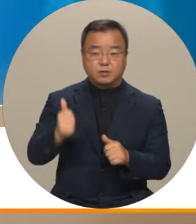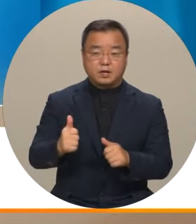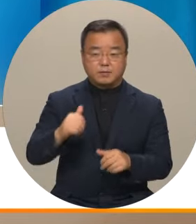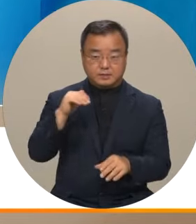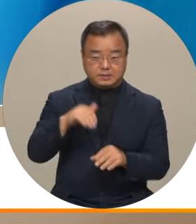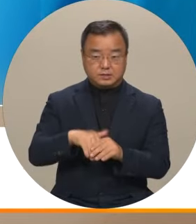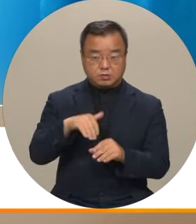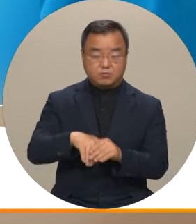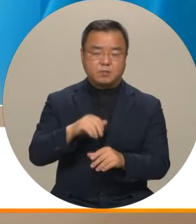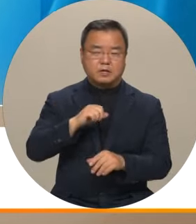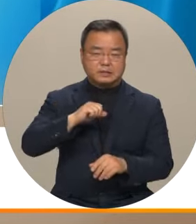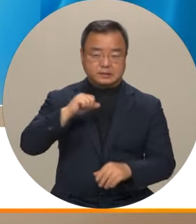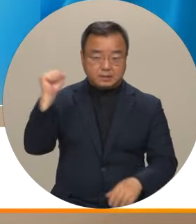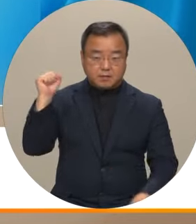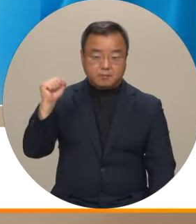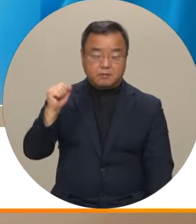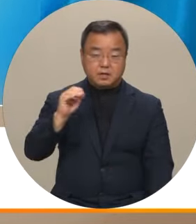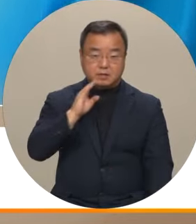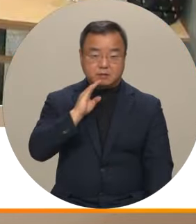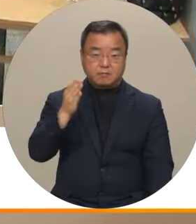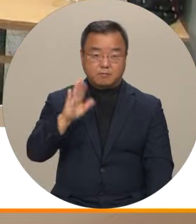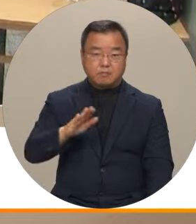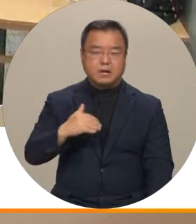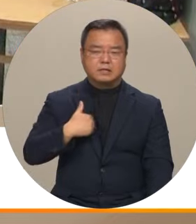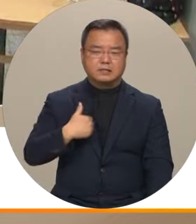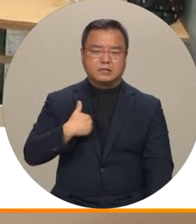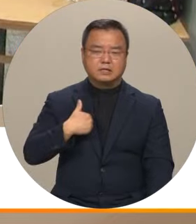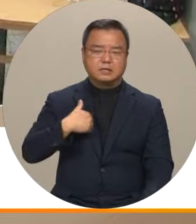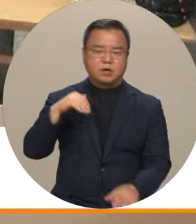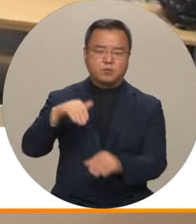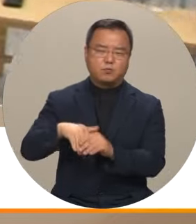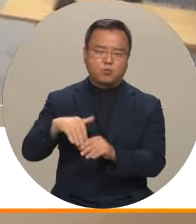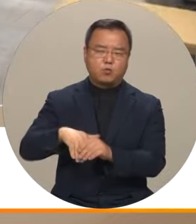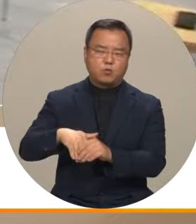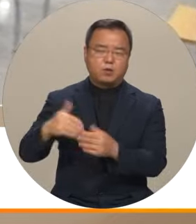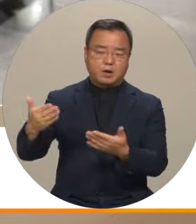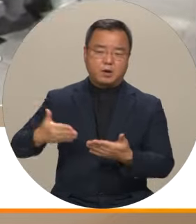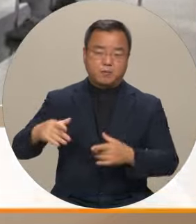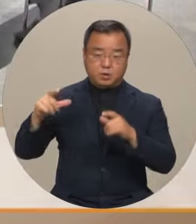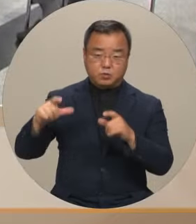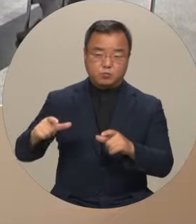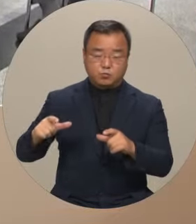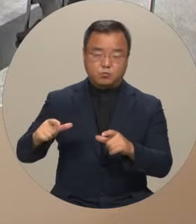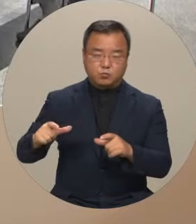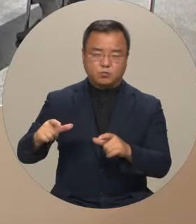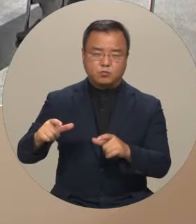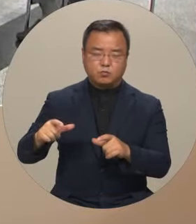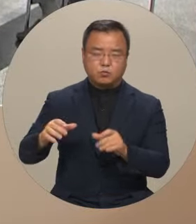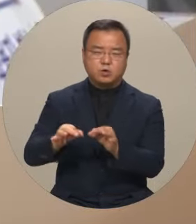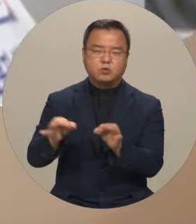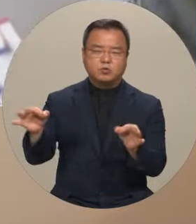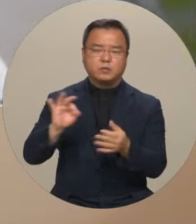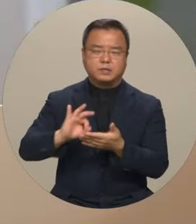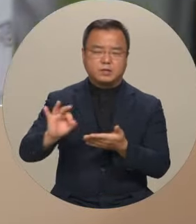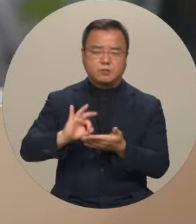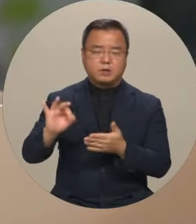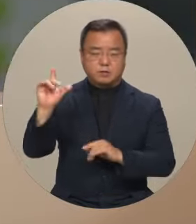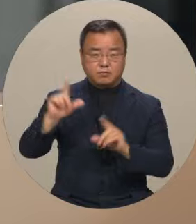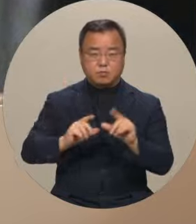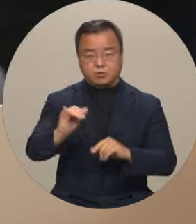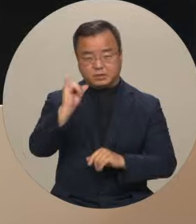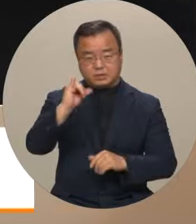않습니까 선거에서 자기에게 많은 표를 준 지역에 집중적으로 교부금을 배포한 흔적이 있다